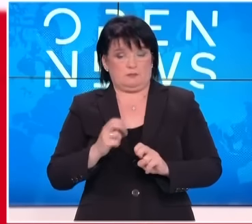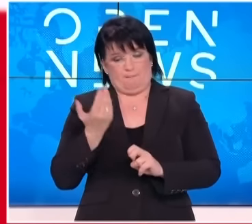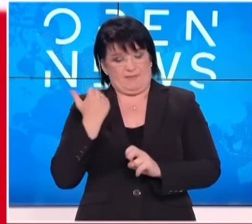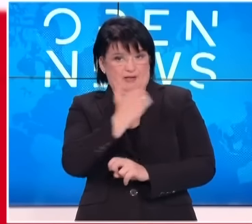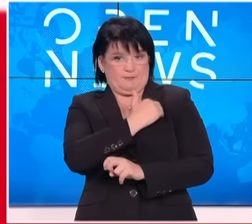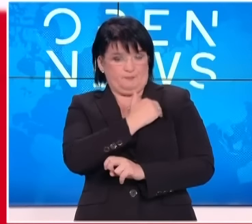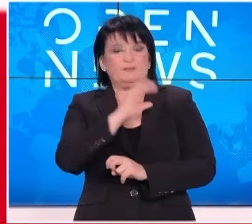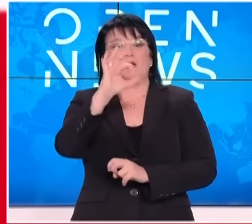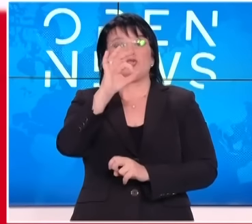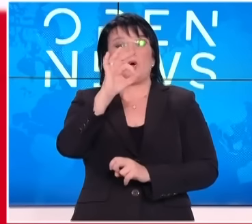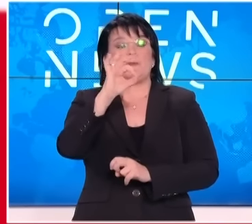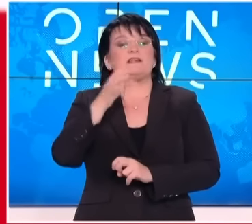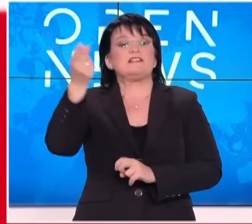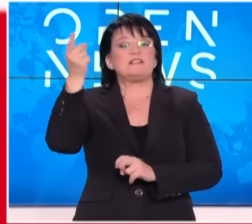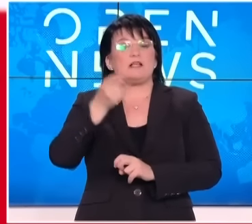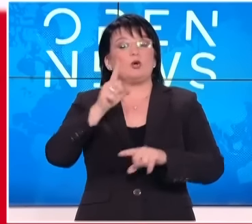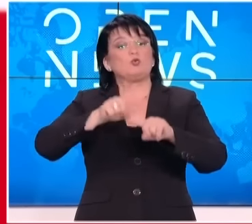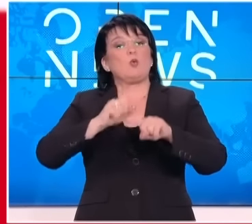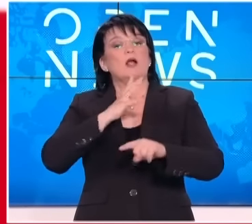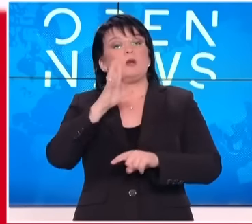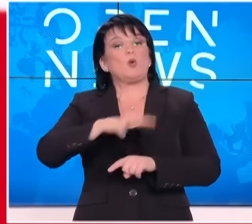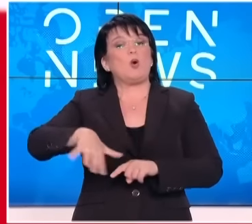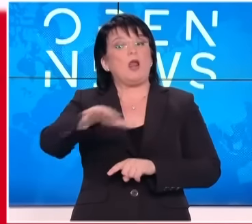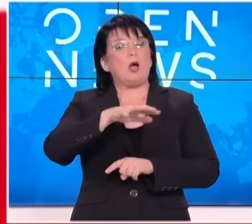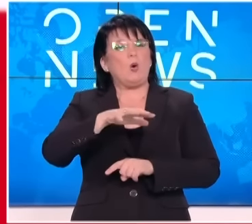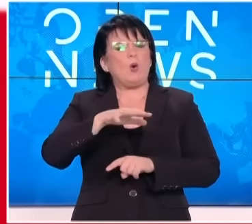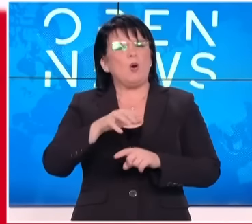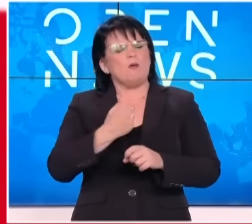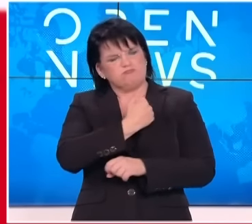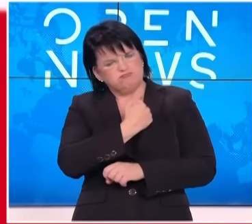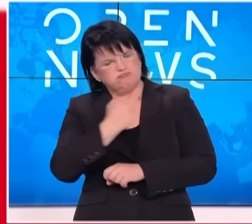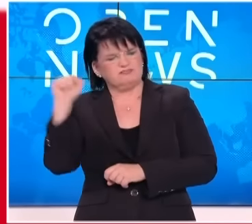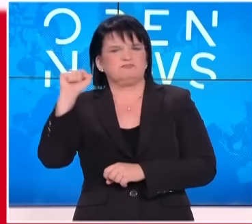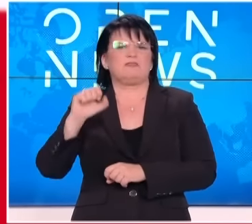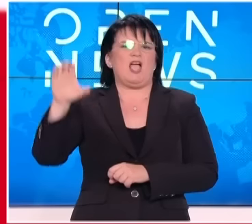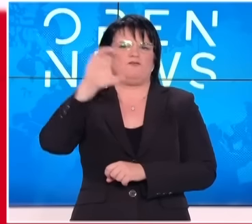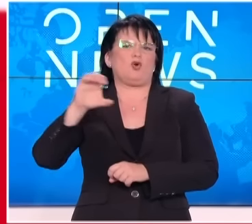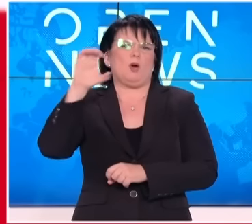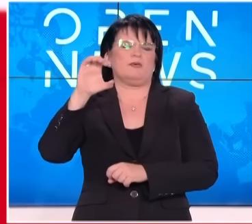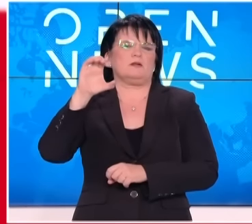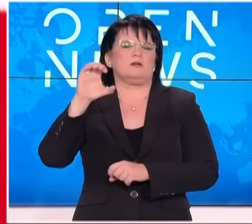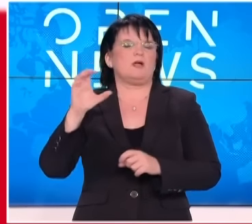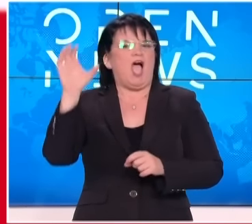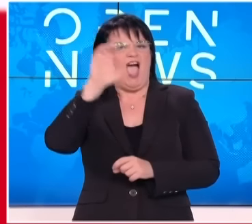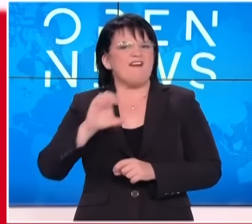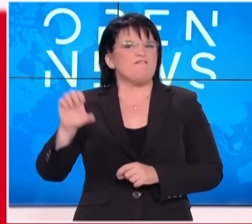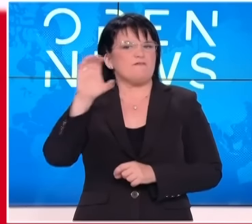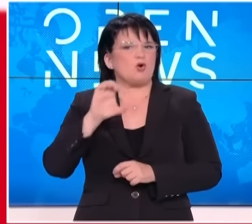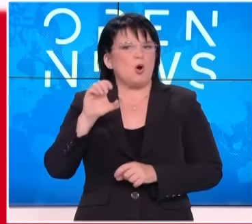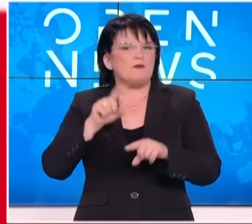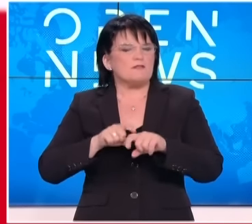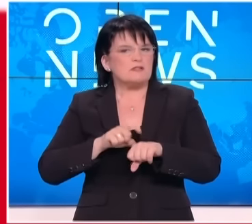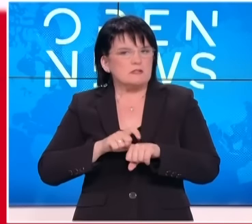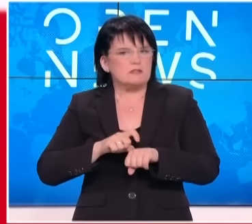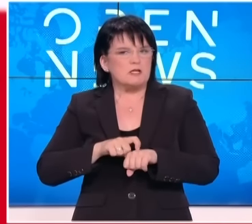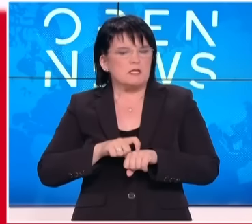πριν το 50% του ελληνικού λαού εκφράζει τέτοια αντίθεση σε αυτή την ευρωπαϊκή ένωση διότι η ευρωπαϊκή ένωση αυτή